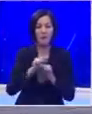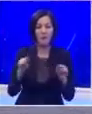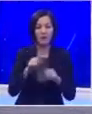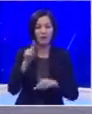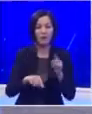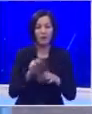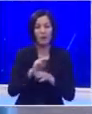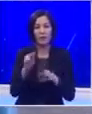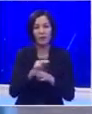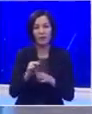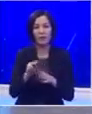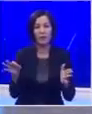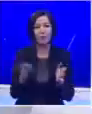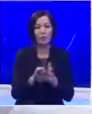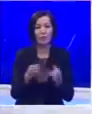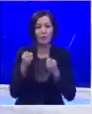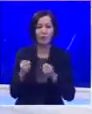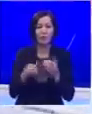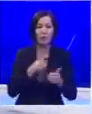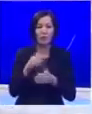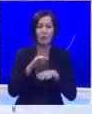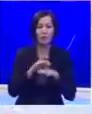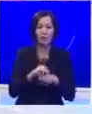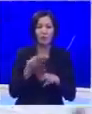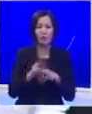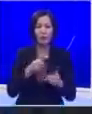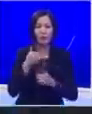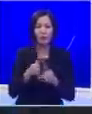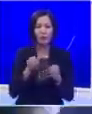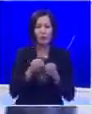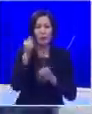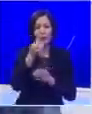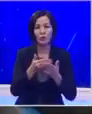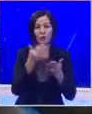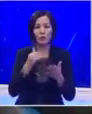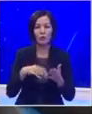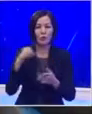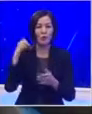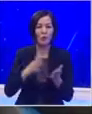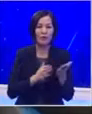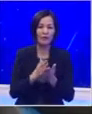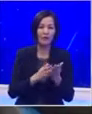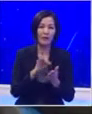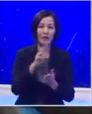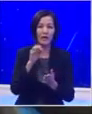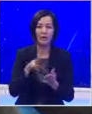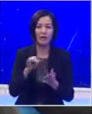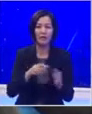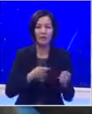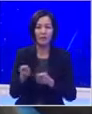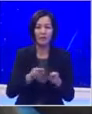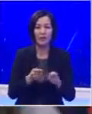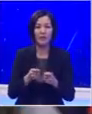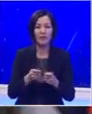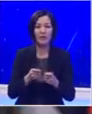патриоттыққа тәрбиелеу мақсатында бокс бәсекесі өтіп отыр. Айта кетейік, бұл жарысты осыдан 10 жыл бұрын Ауған соғысының ардагері Ерғалым Жданов бастап,